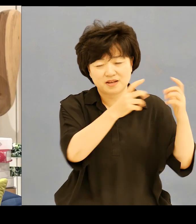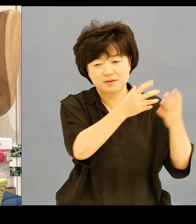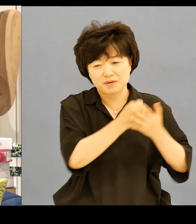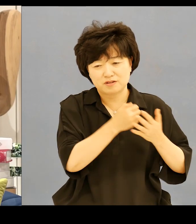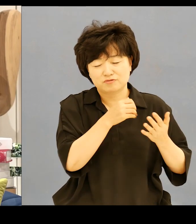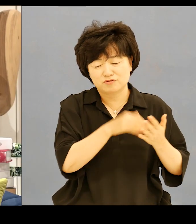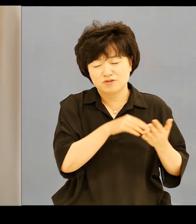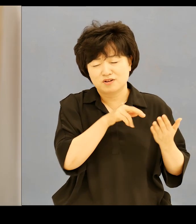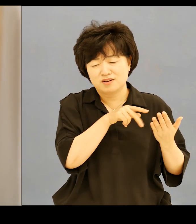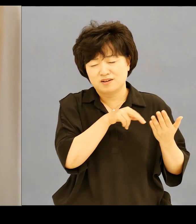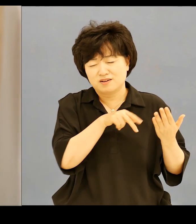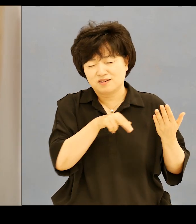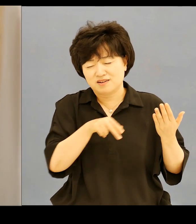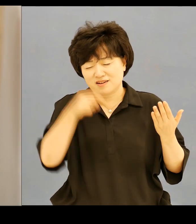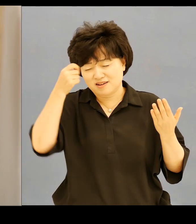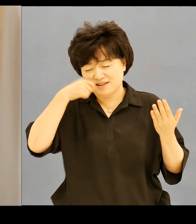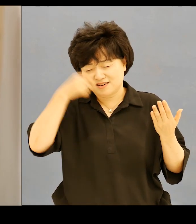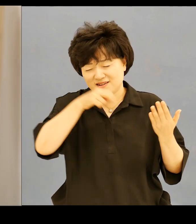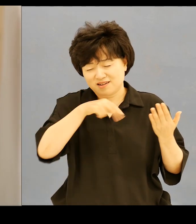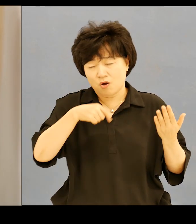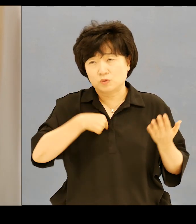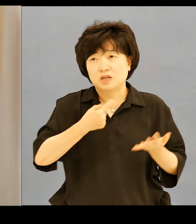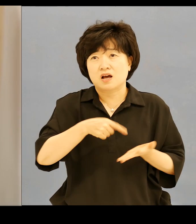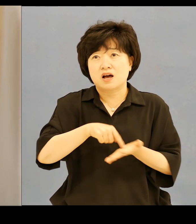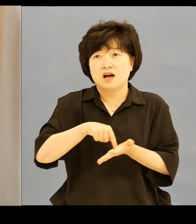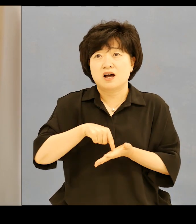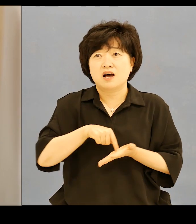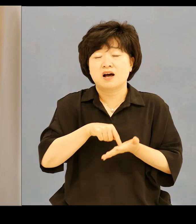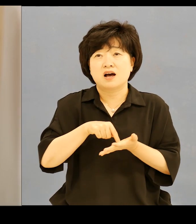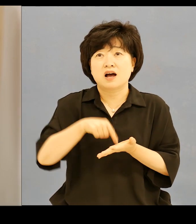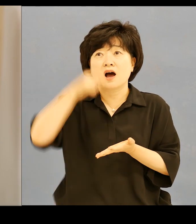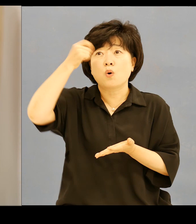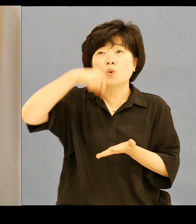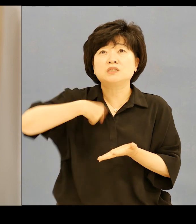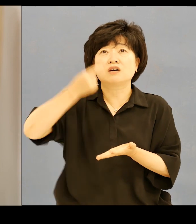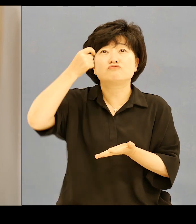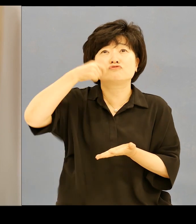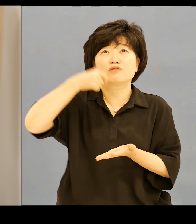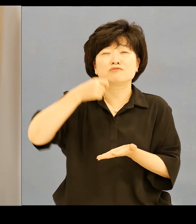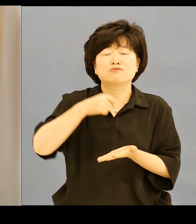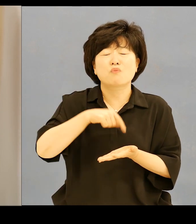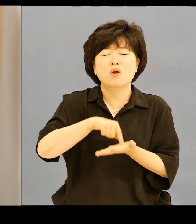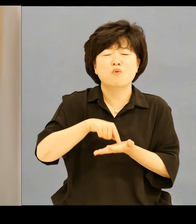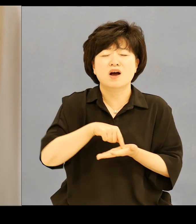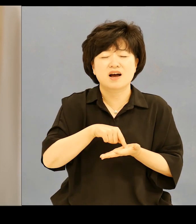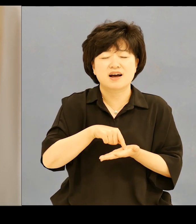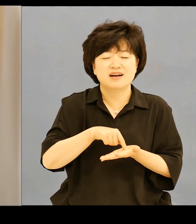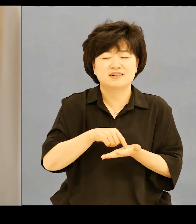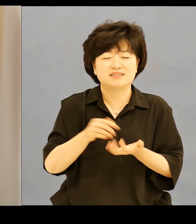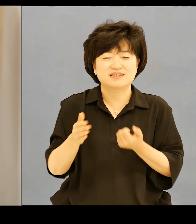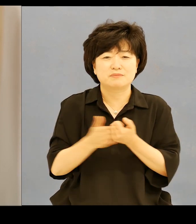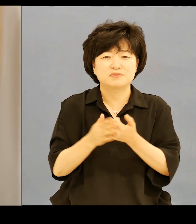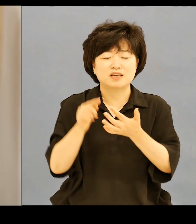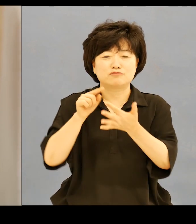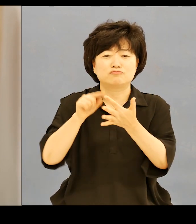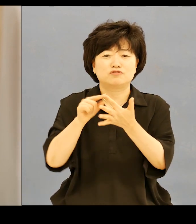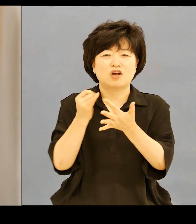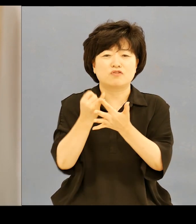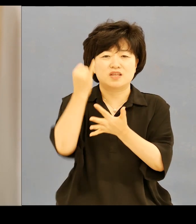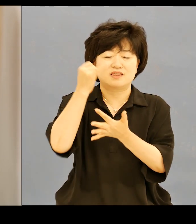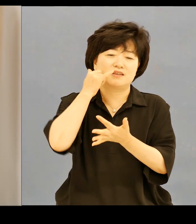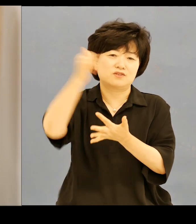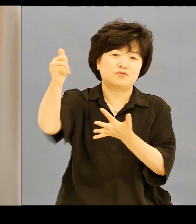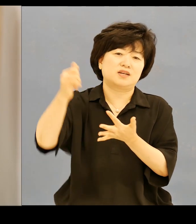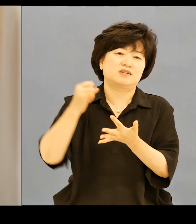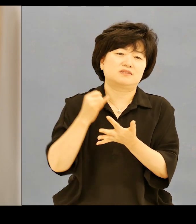펑펑 울다가 혼자서 너무 외롭더라고요. 네. 우는 것 자체도. 그래서 둘째 언니한테 전화해서